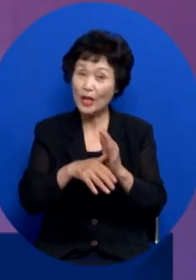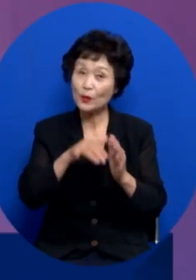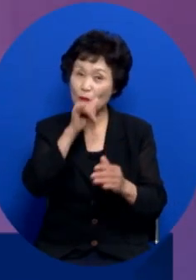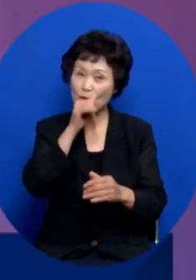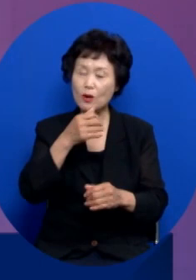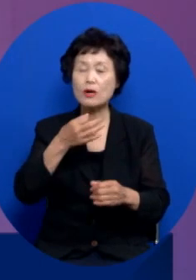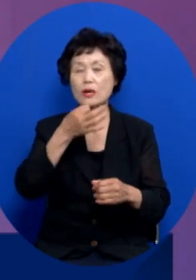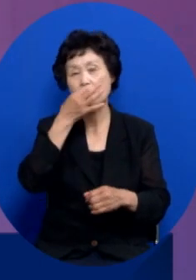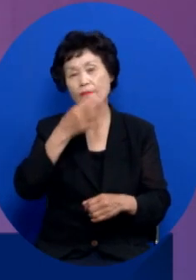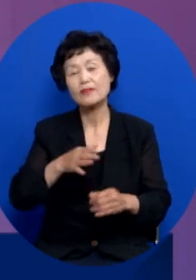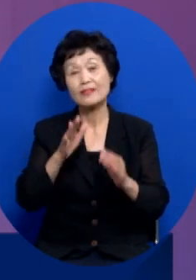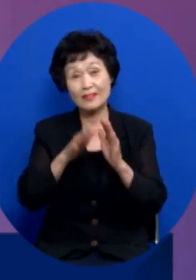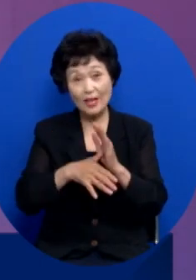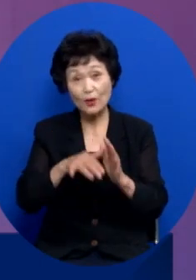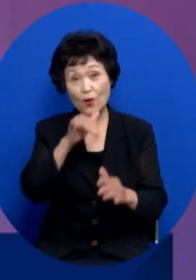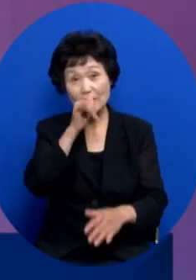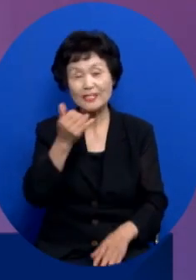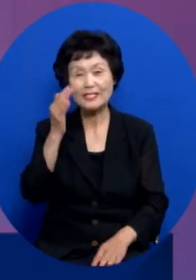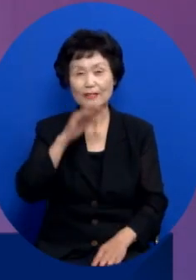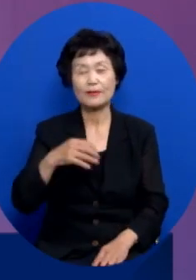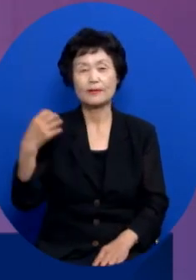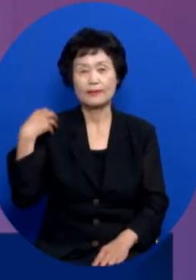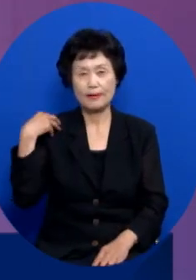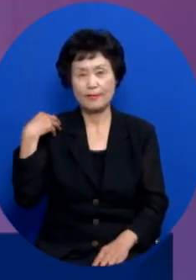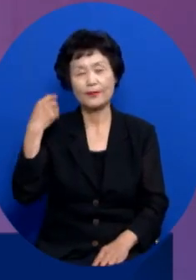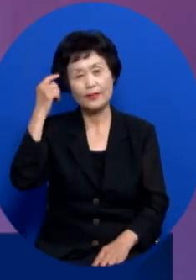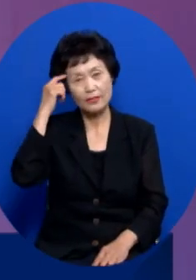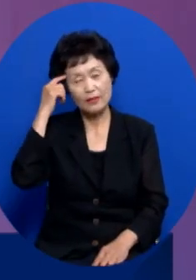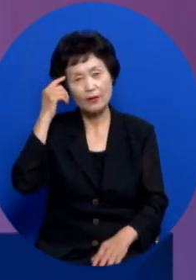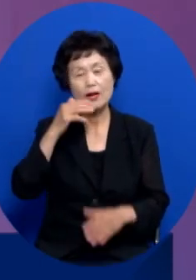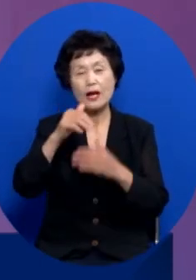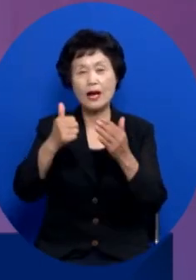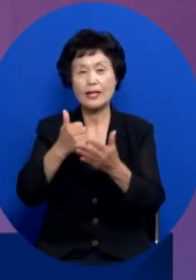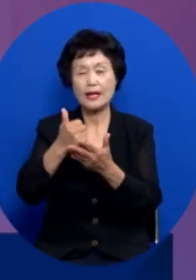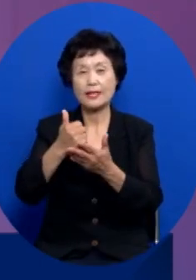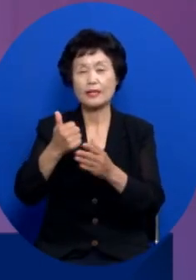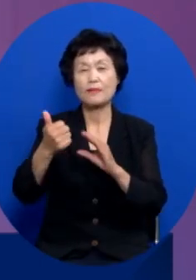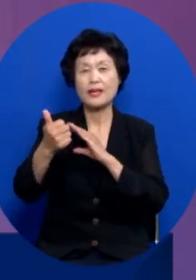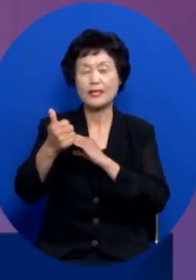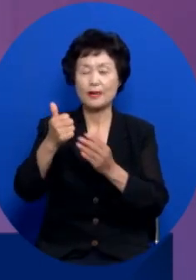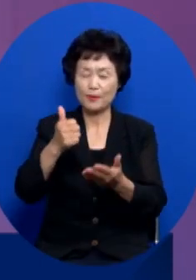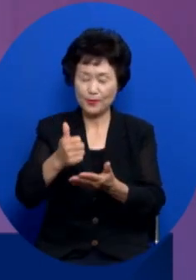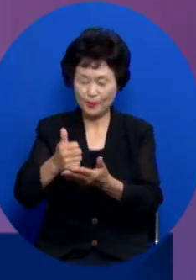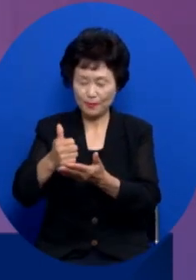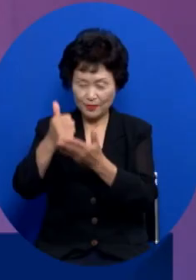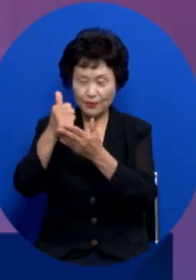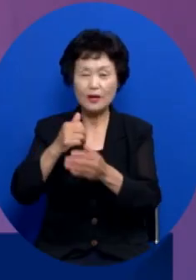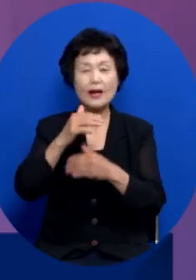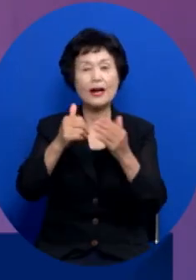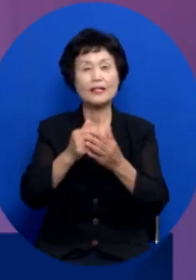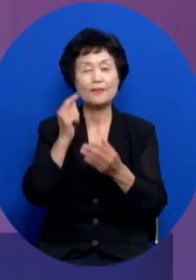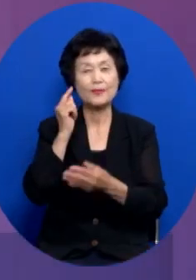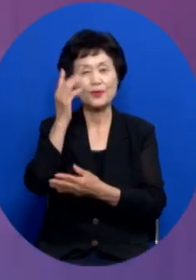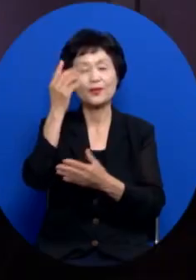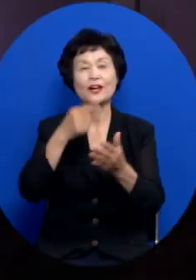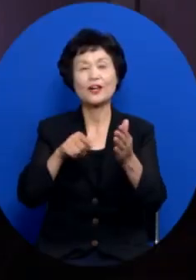사명으로 여기고 하나님의 이름을 높여드리고 하나님의 영광을 위해서 살기로